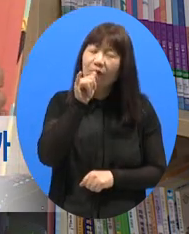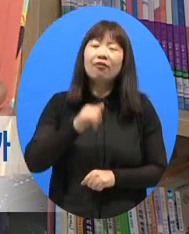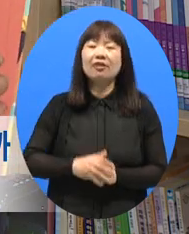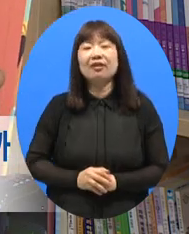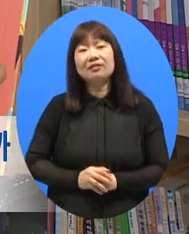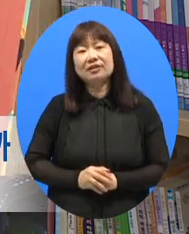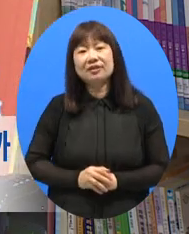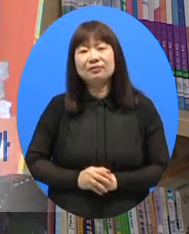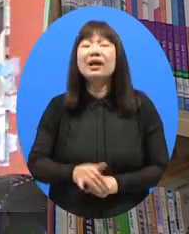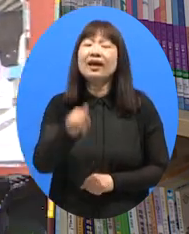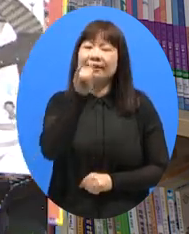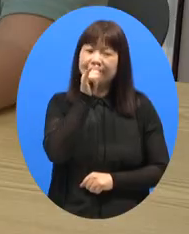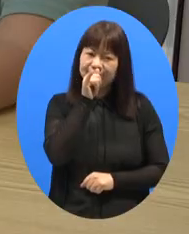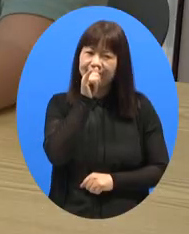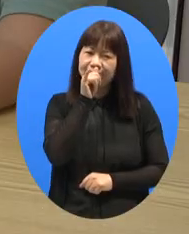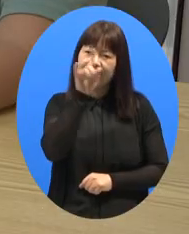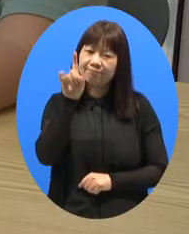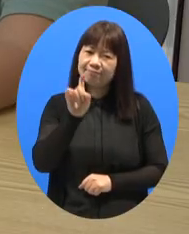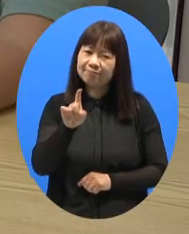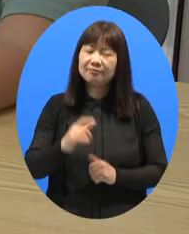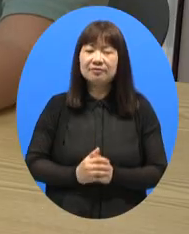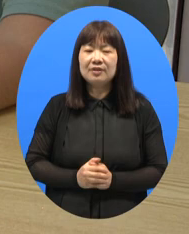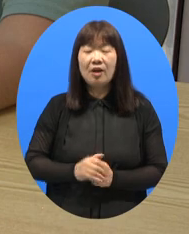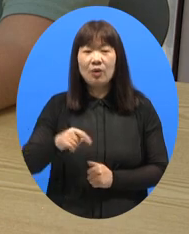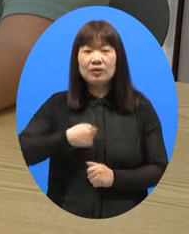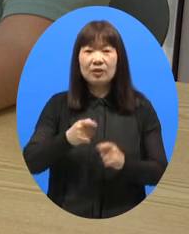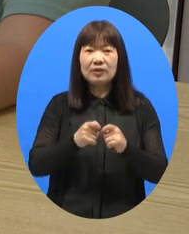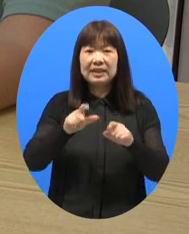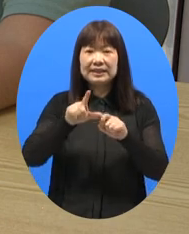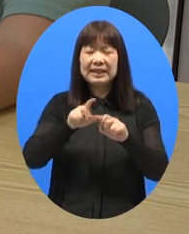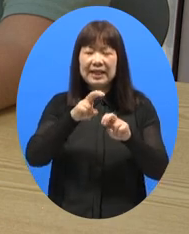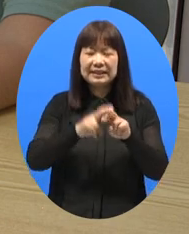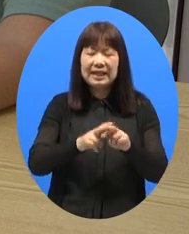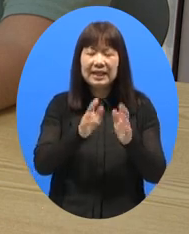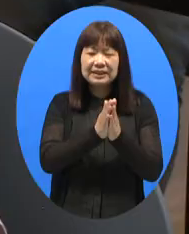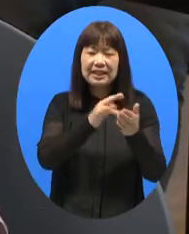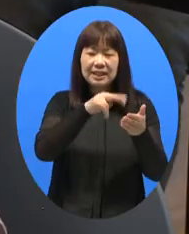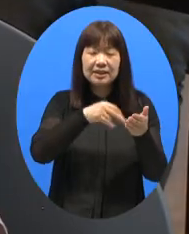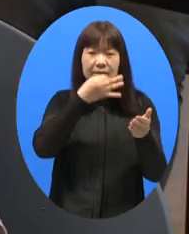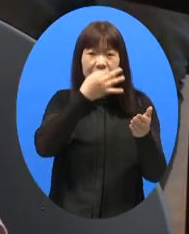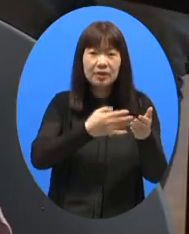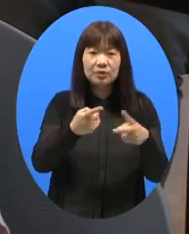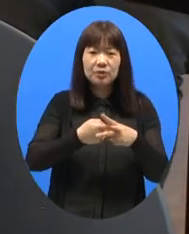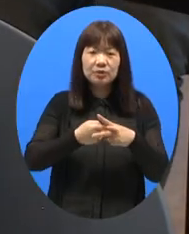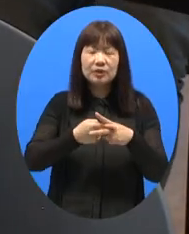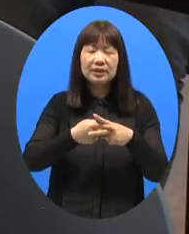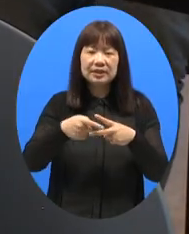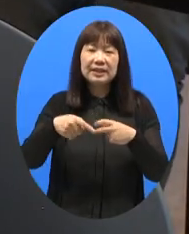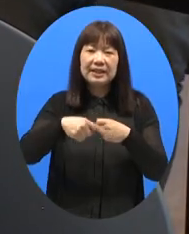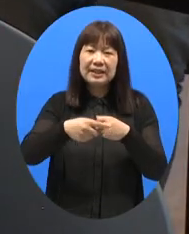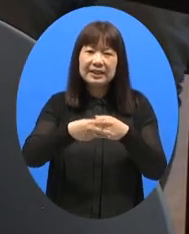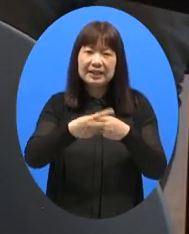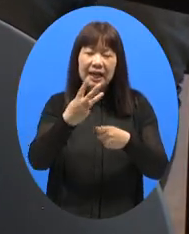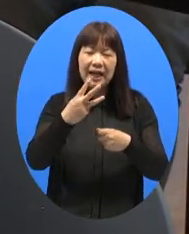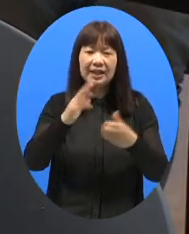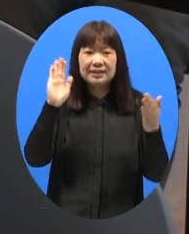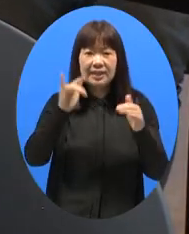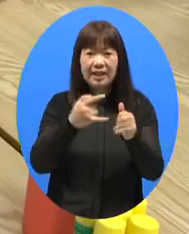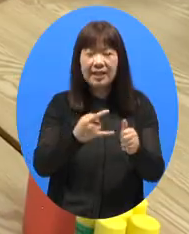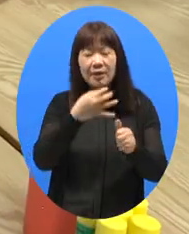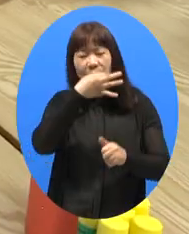있어요? 있을까? 혼자 오랜 시간 앉아 책을 읽기 힘들어하는 초등학교 저학년 아이들의 흥미를